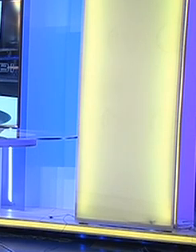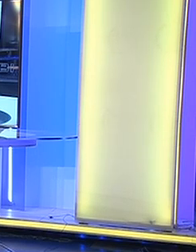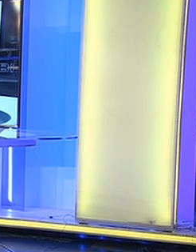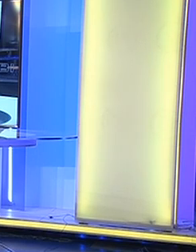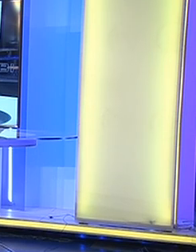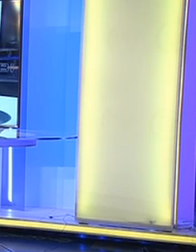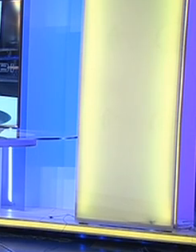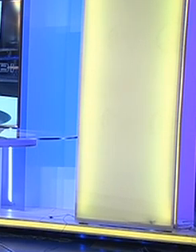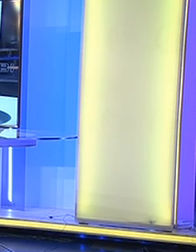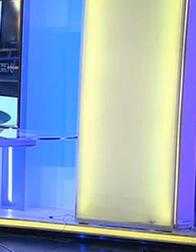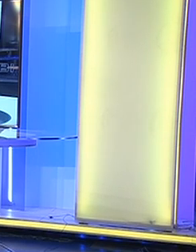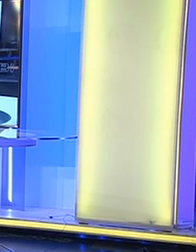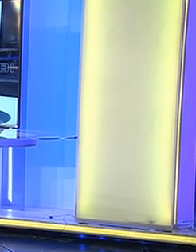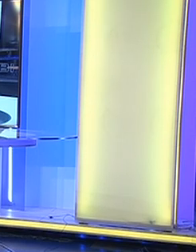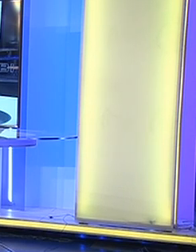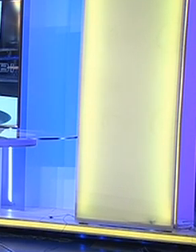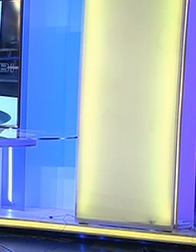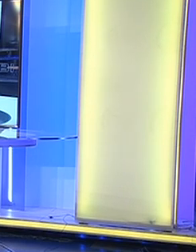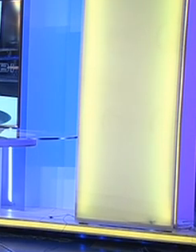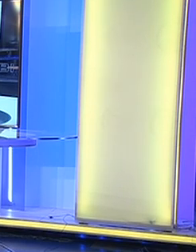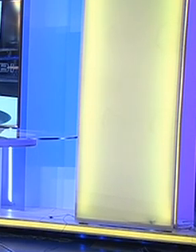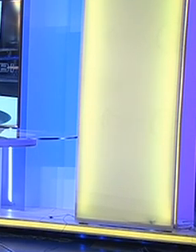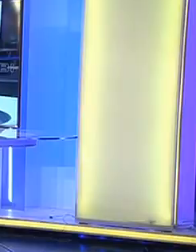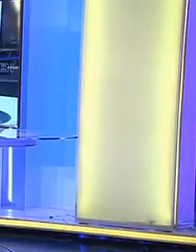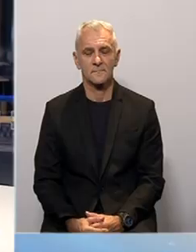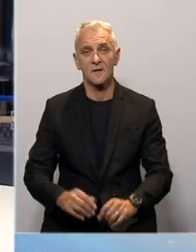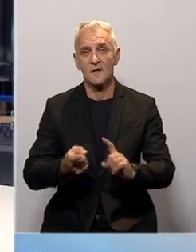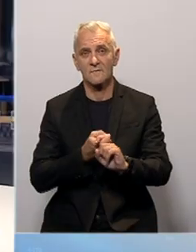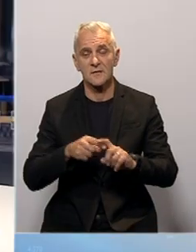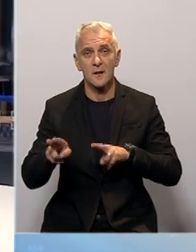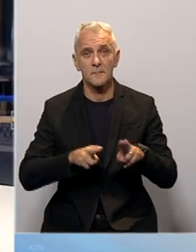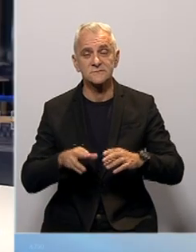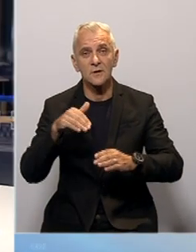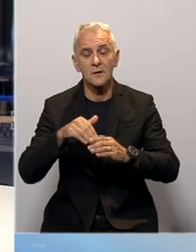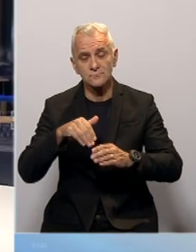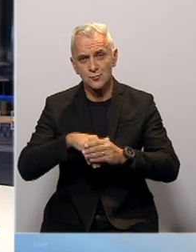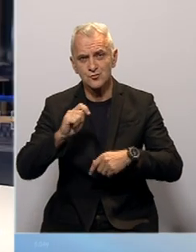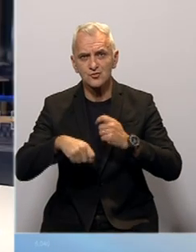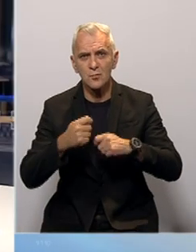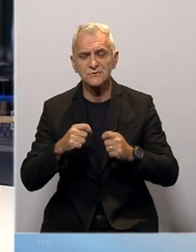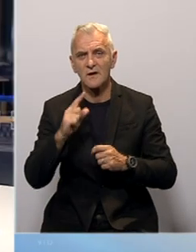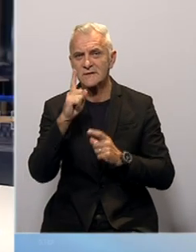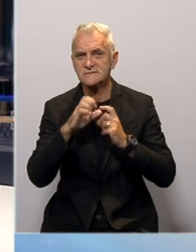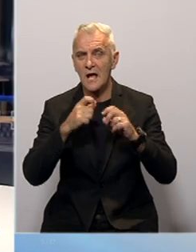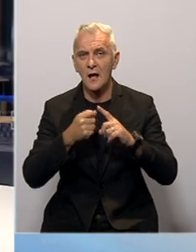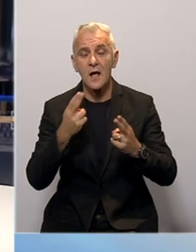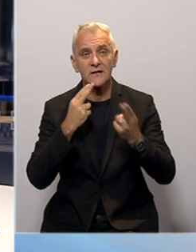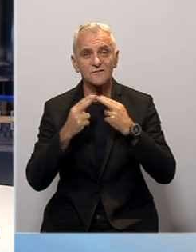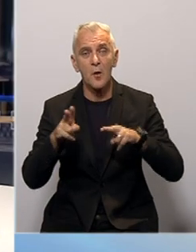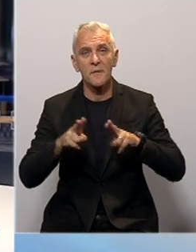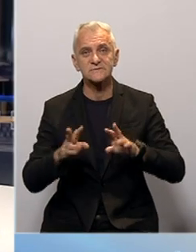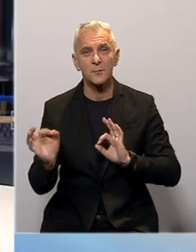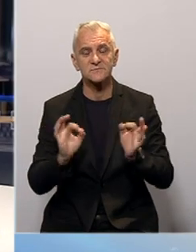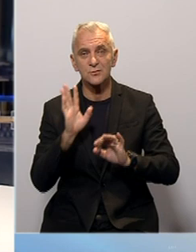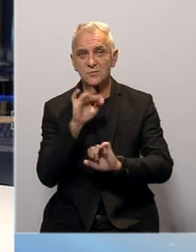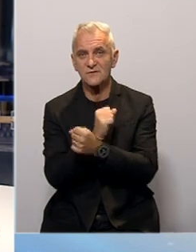BHT1 uživo. Željana, dobar dan. Dan iz multimedijalnog deska. Federalni ministar unutrašnjih poslova Ramo Isak razgovarao je s ministrom